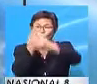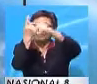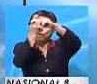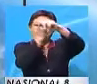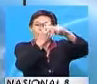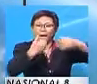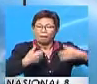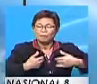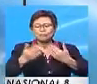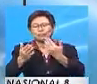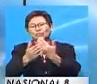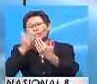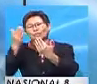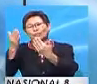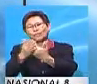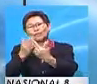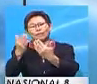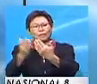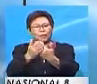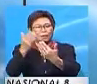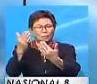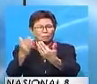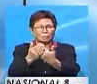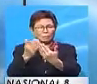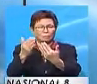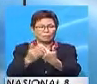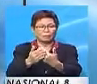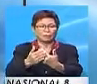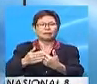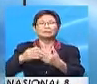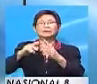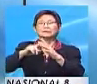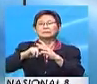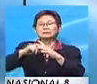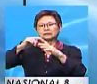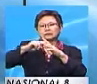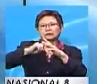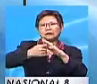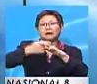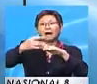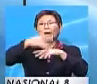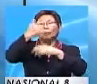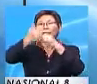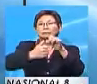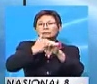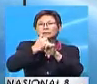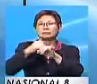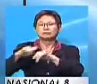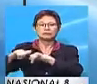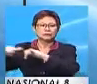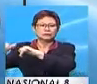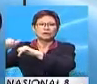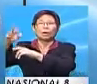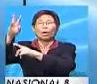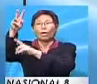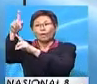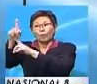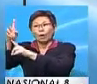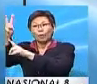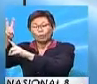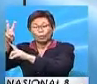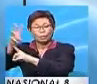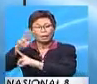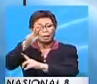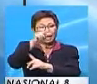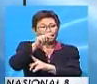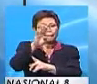dilengkapi kemudahan jalur lebar berkeluarja tinggi bermula sejak awal tahun ini ia selaras dengan dasar jalur lebar kebangsaan